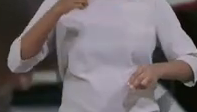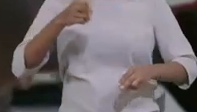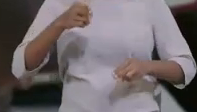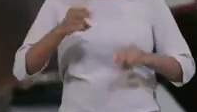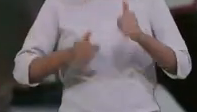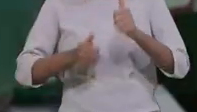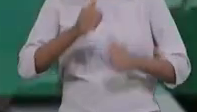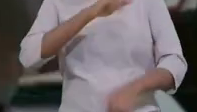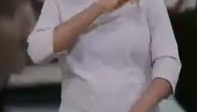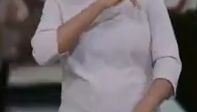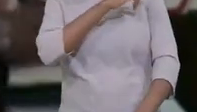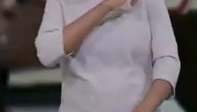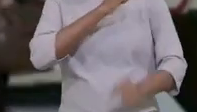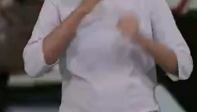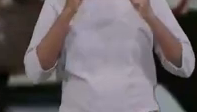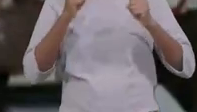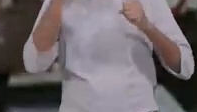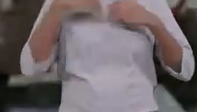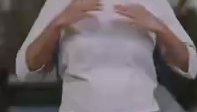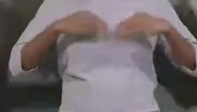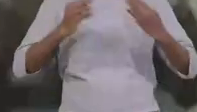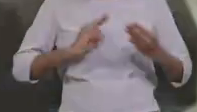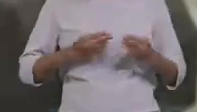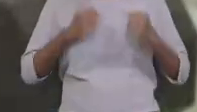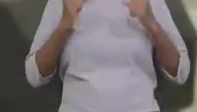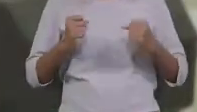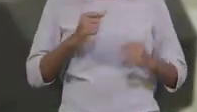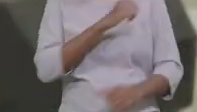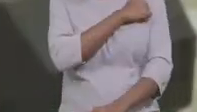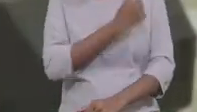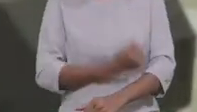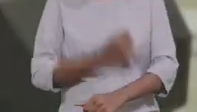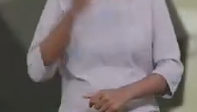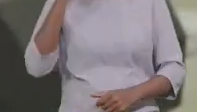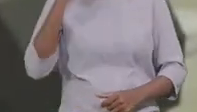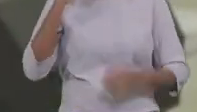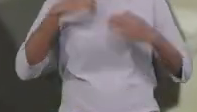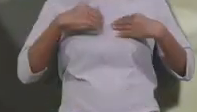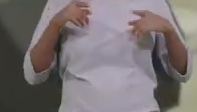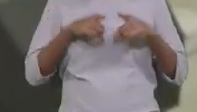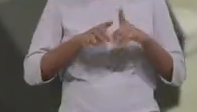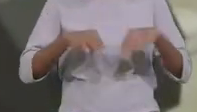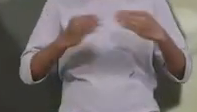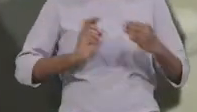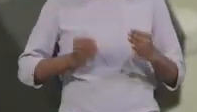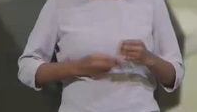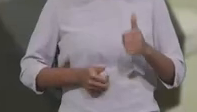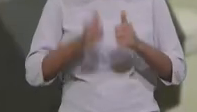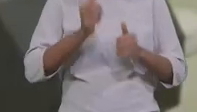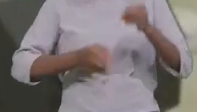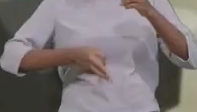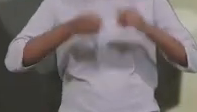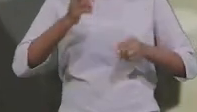une plus grande et puissance élevée. Il nous a donné l'autorité, il nous a également donné une